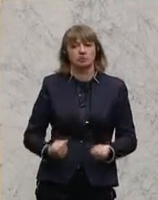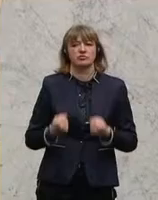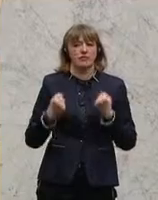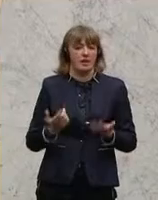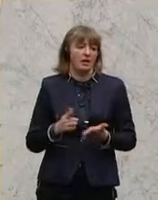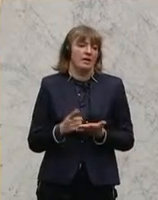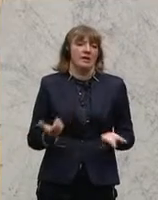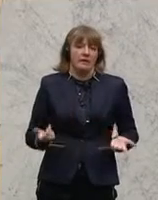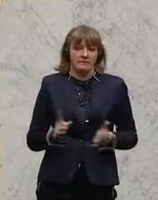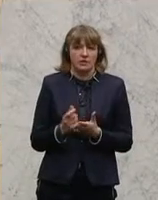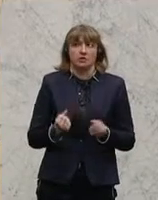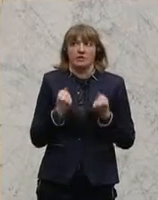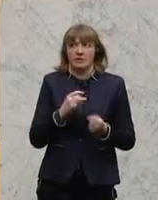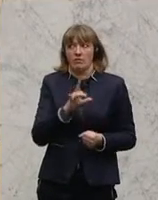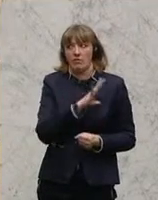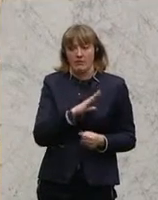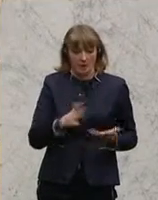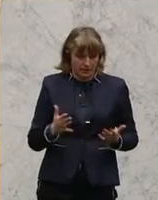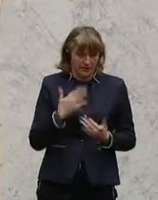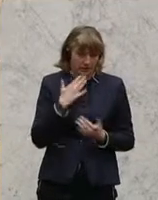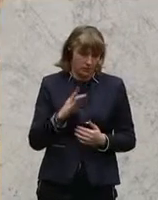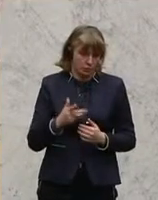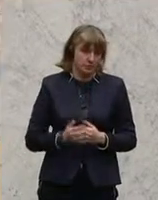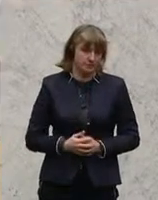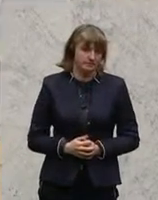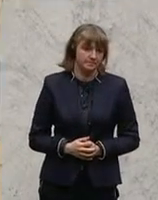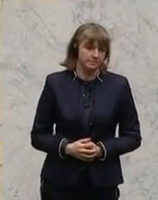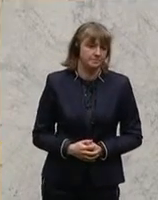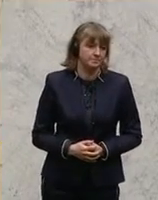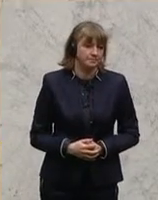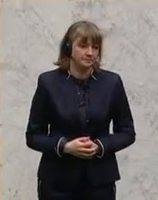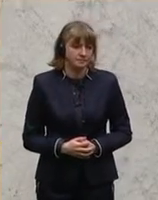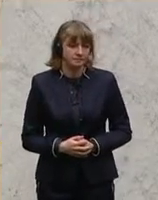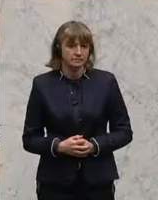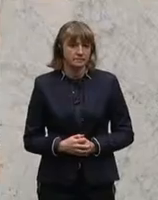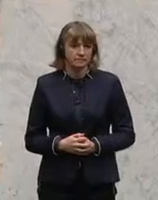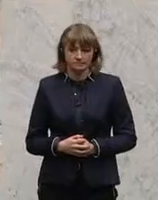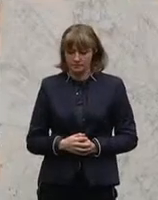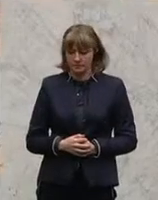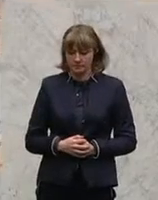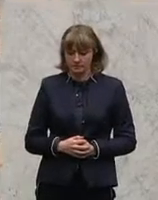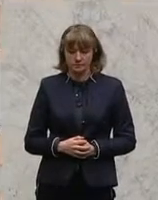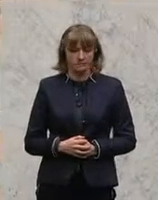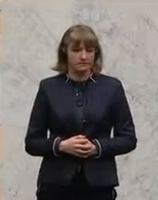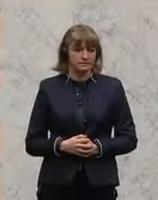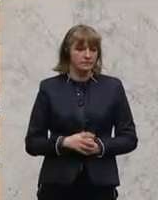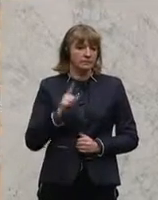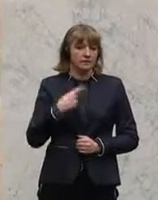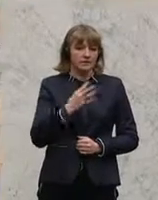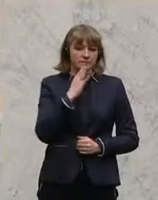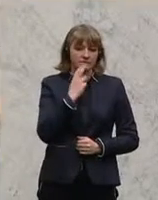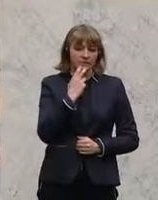ist hinderlich und gefährlich. Dankeschön. Dass die Bundesregierung durch